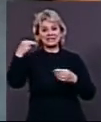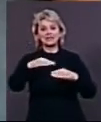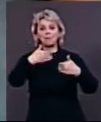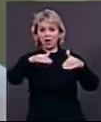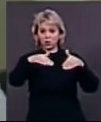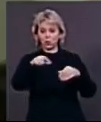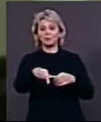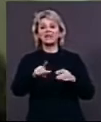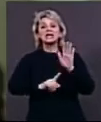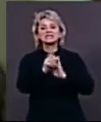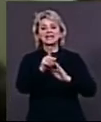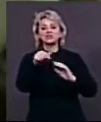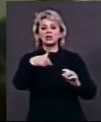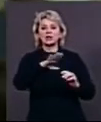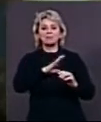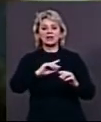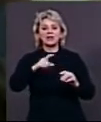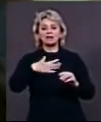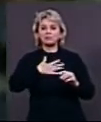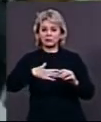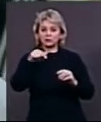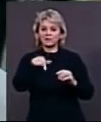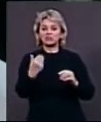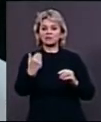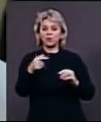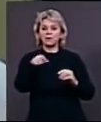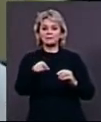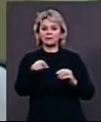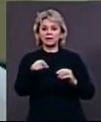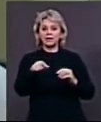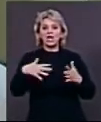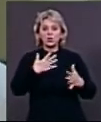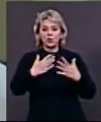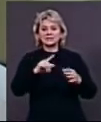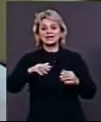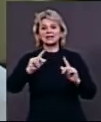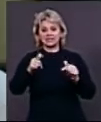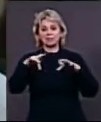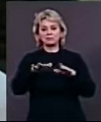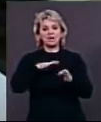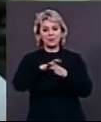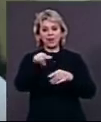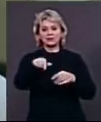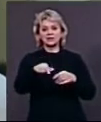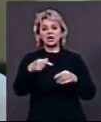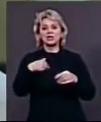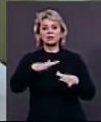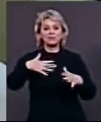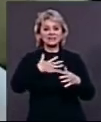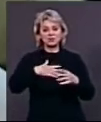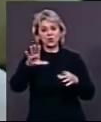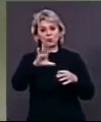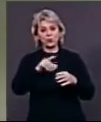полку. Сначала было и вау, и уго, и эмоции на самом деле переполняли, и немного смятения